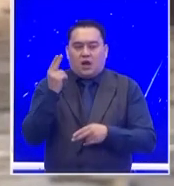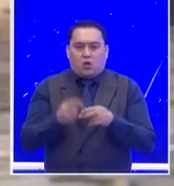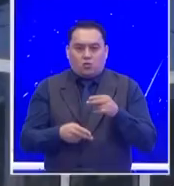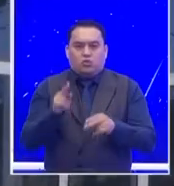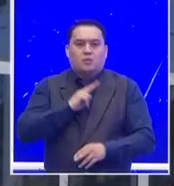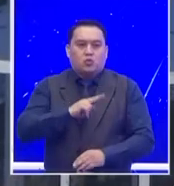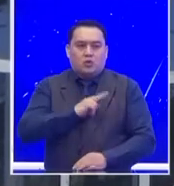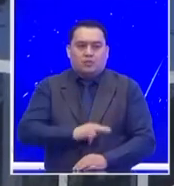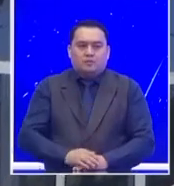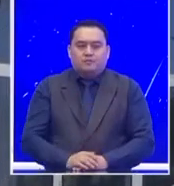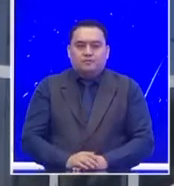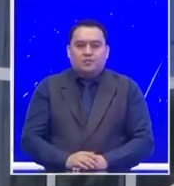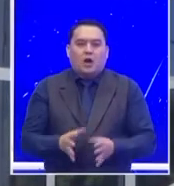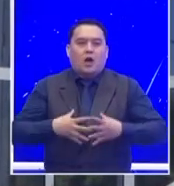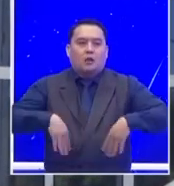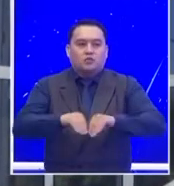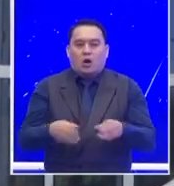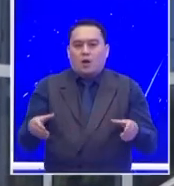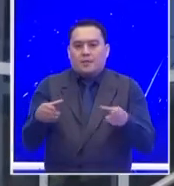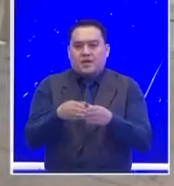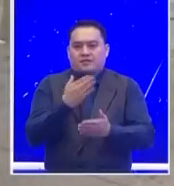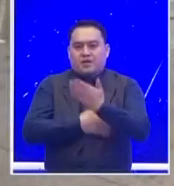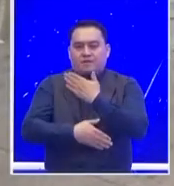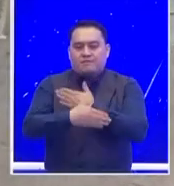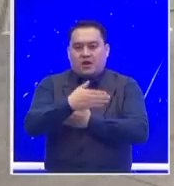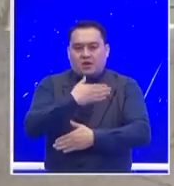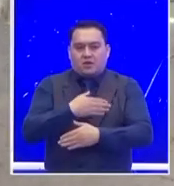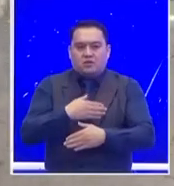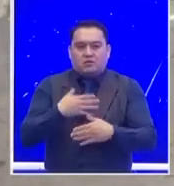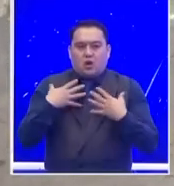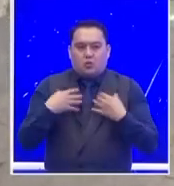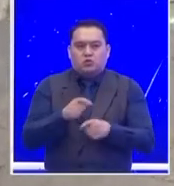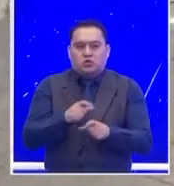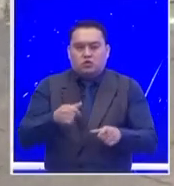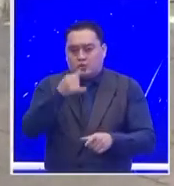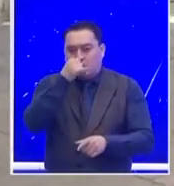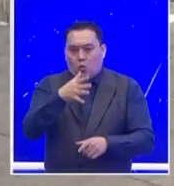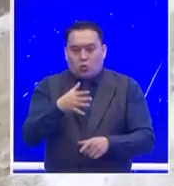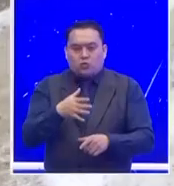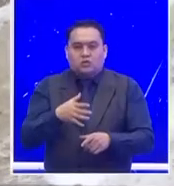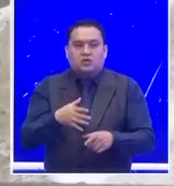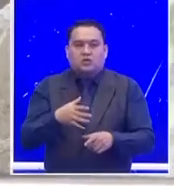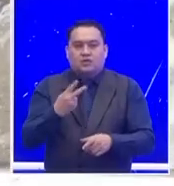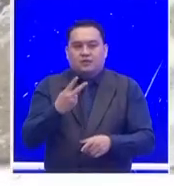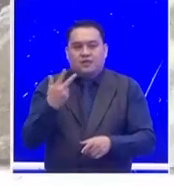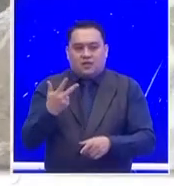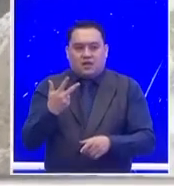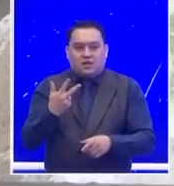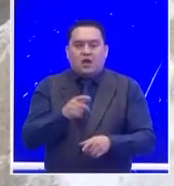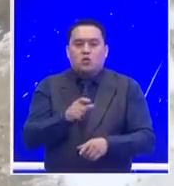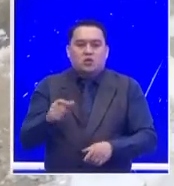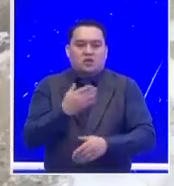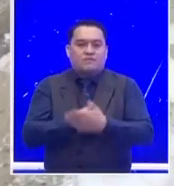эту работу. По словам членов общественного объединения инвалидов «Ярлык», здоровому человеку ничего не стоит преодолеть 2-3 ступеньки. Но для